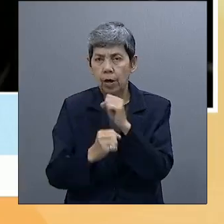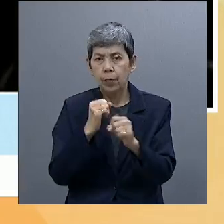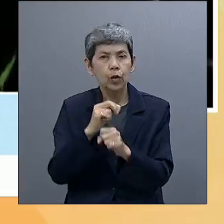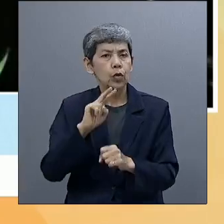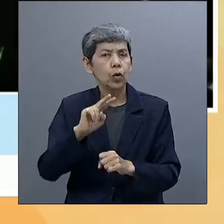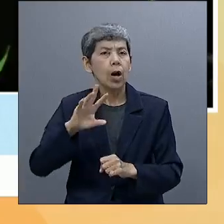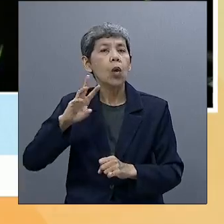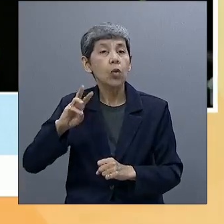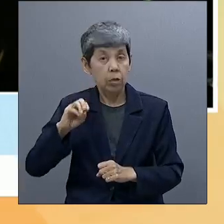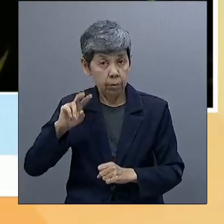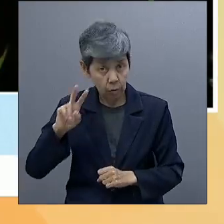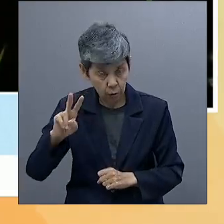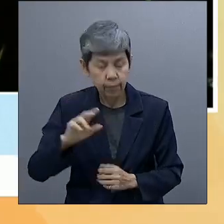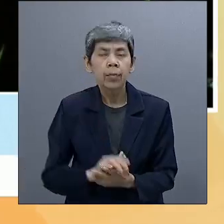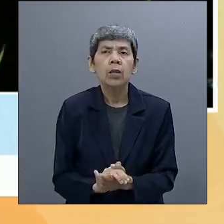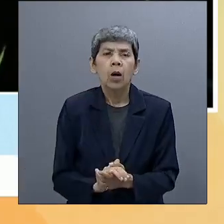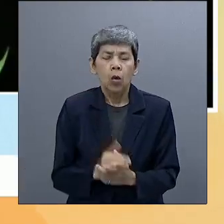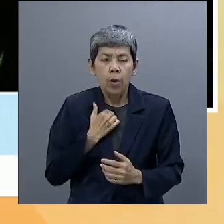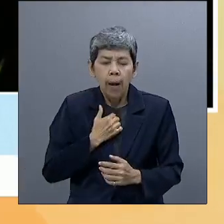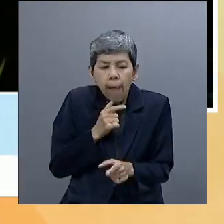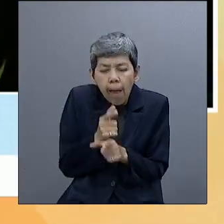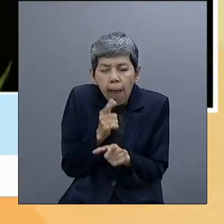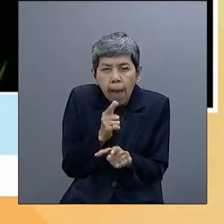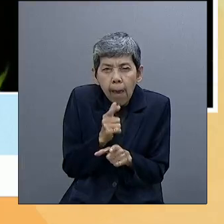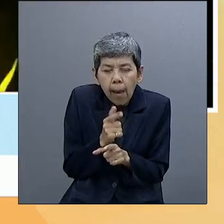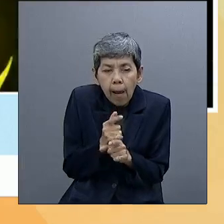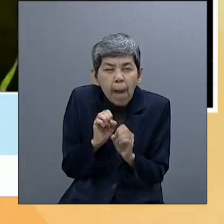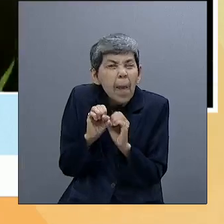2562นะครับทีนี้ผู้ที่ลักลอบปล่อยเนี่ยเขาอาจจะ